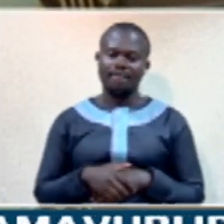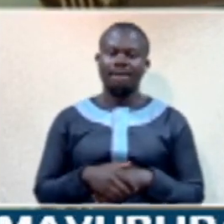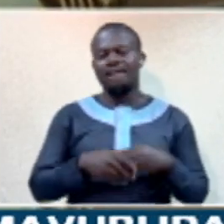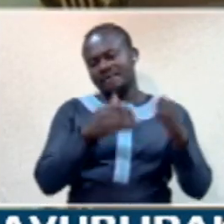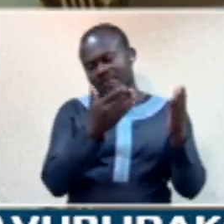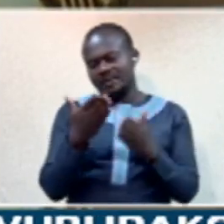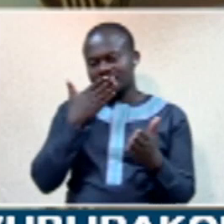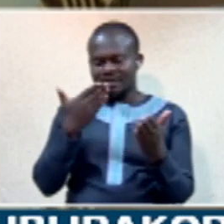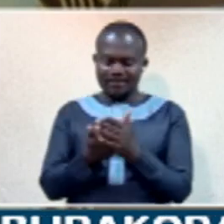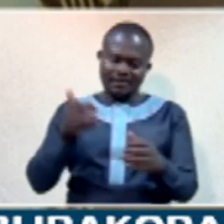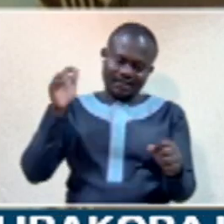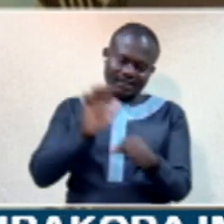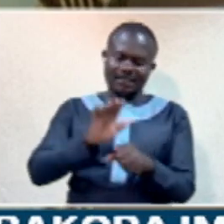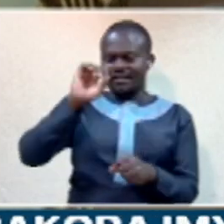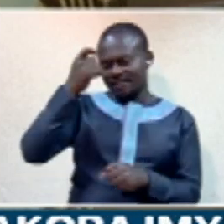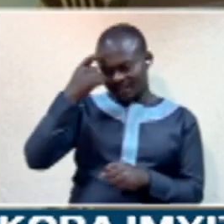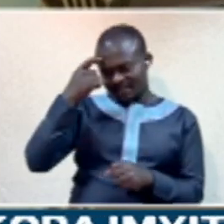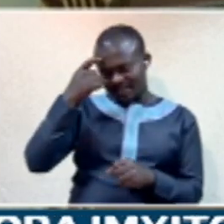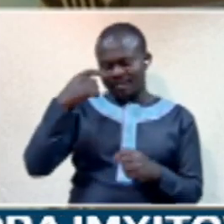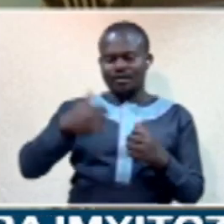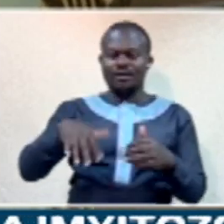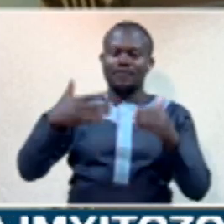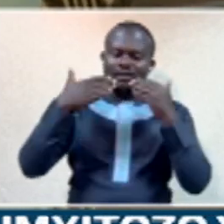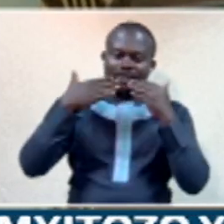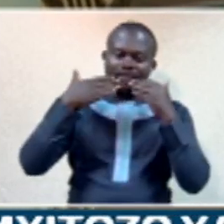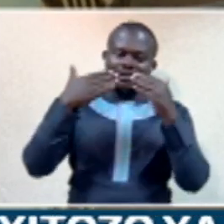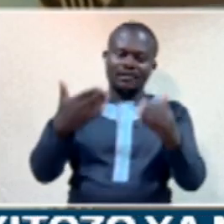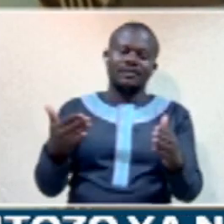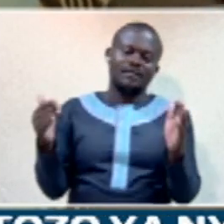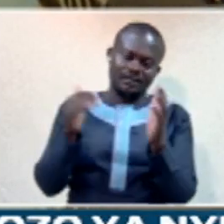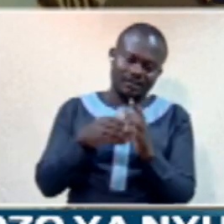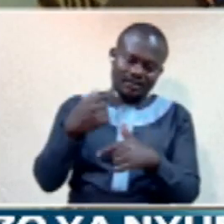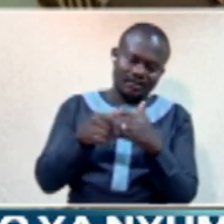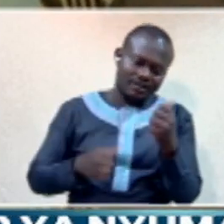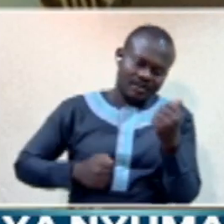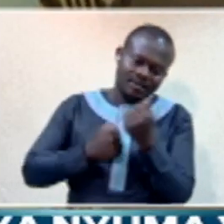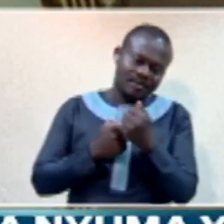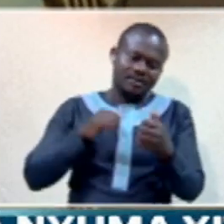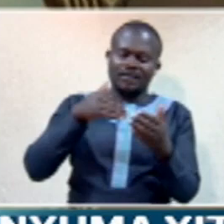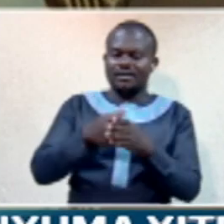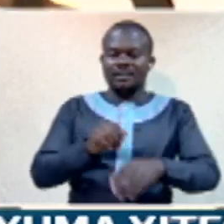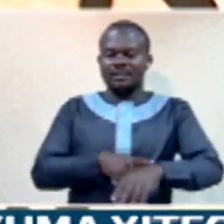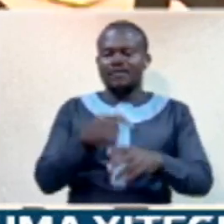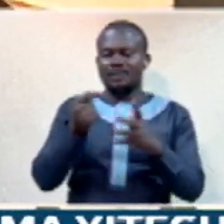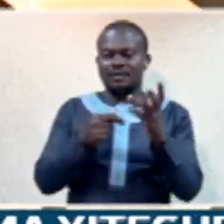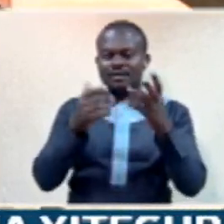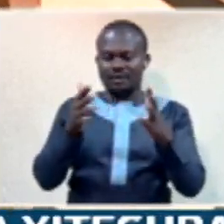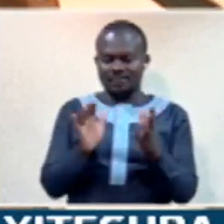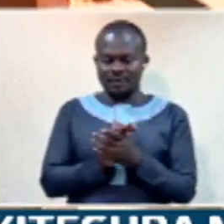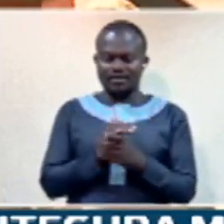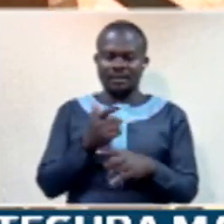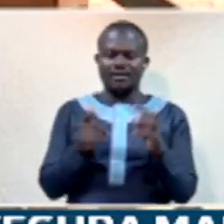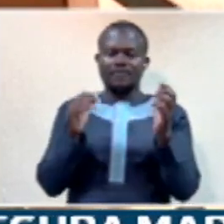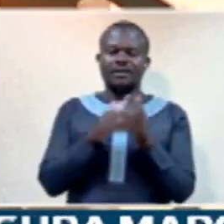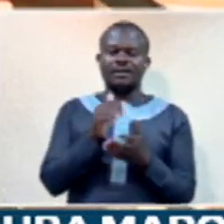byakire neza cyane rwose leta irakoze nundi zahora idufasha mpaka igihe ibintu bizarangirira kurundi ruhande